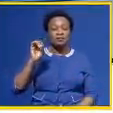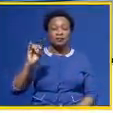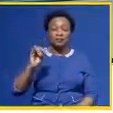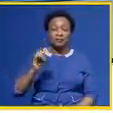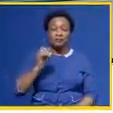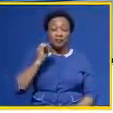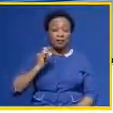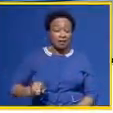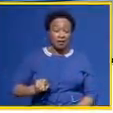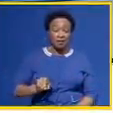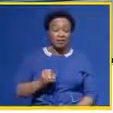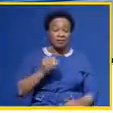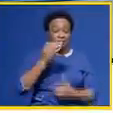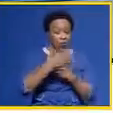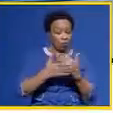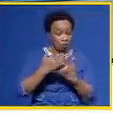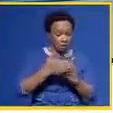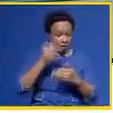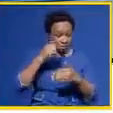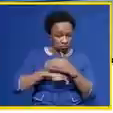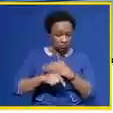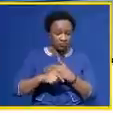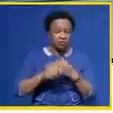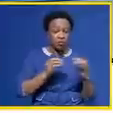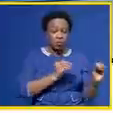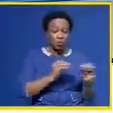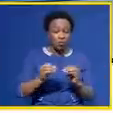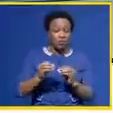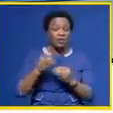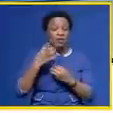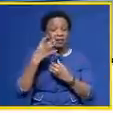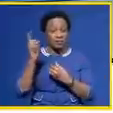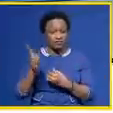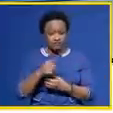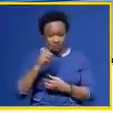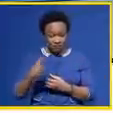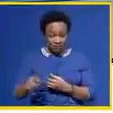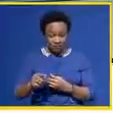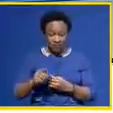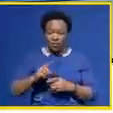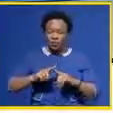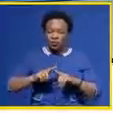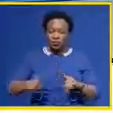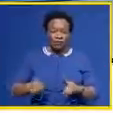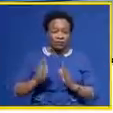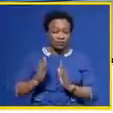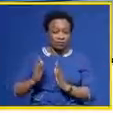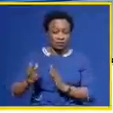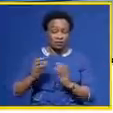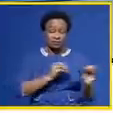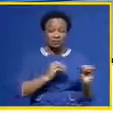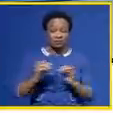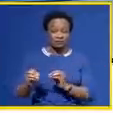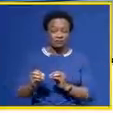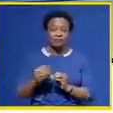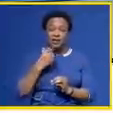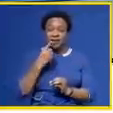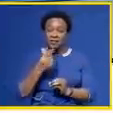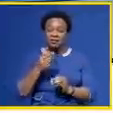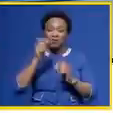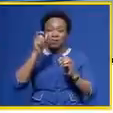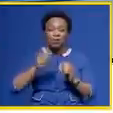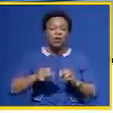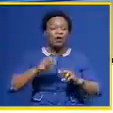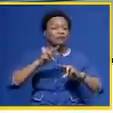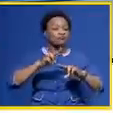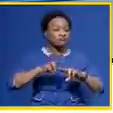kuingiza wahamiaji haramu nchini, swala ambalo ni kinyume na taratibu za uhamiaji. Amesema mkoani Katavi watu wanaoishi kwenye makazi ya